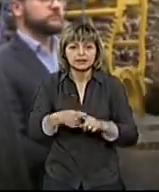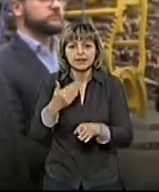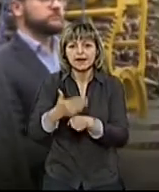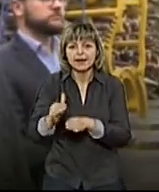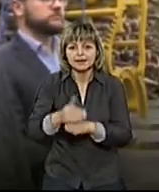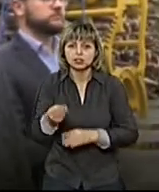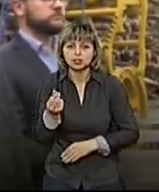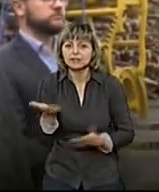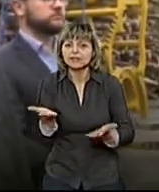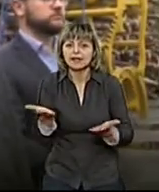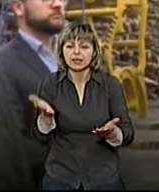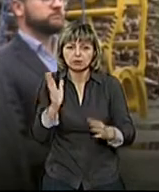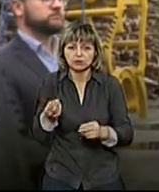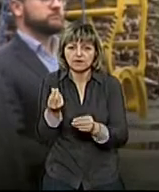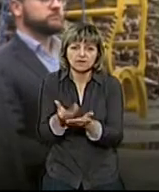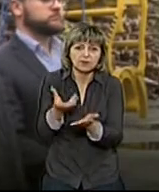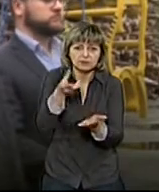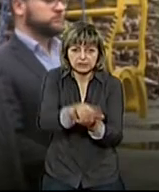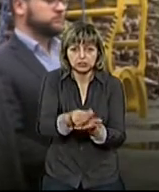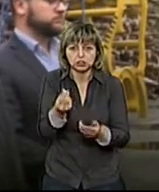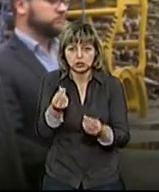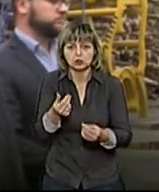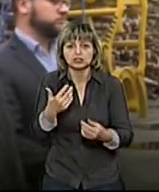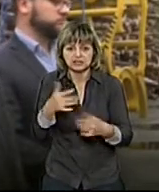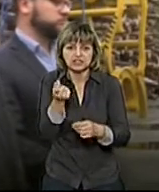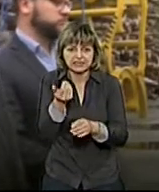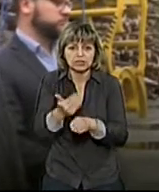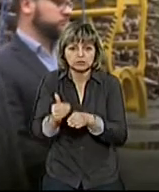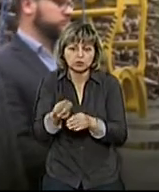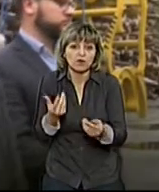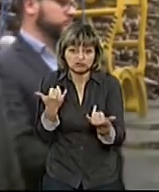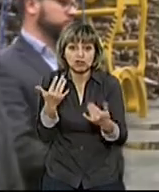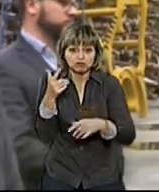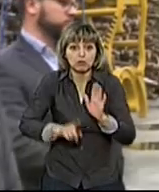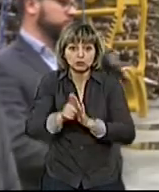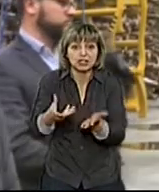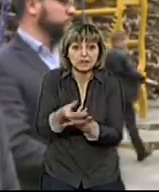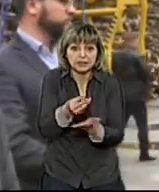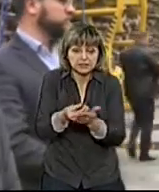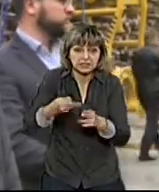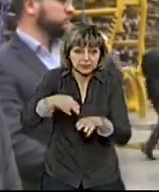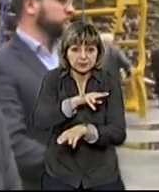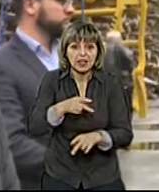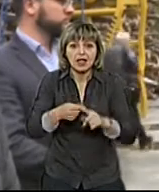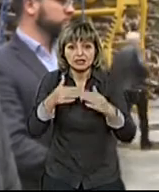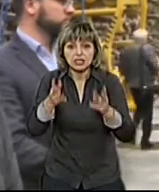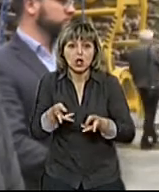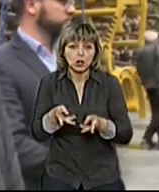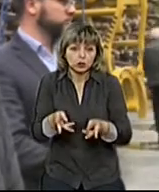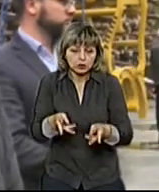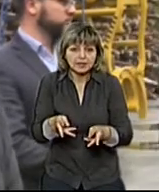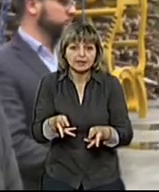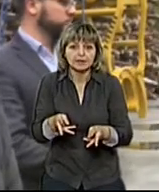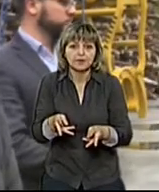кредитні кошти, за які ми будемо віддавати в наступних періодах кошти, вже віддаємо платежі. А такі об'єкти, як ця котельня, зрештою